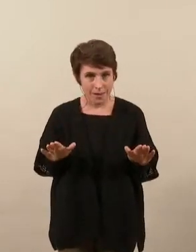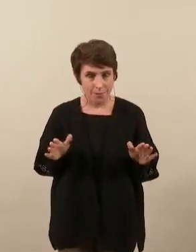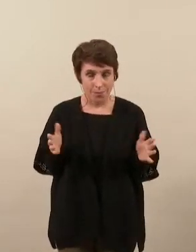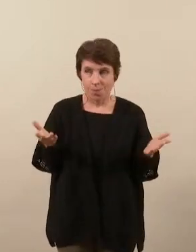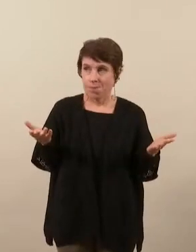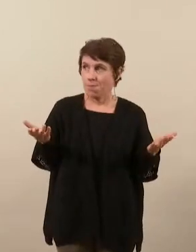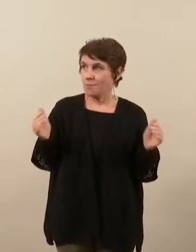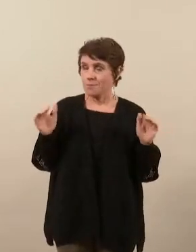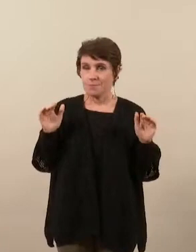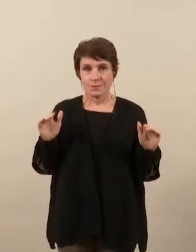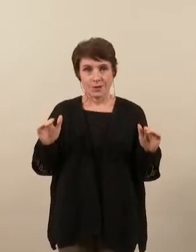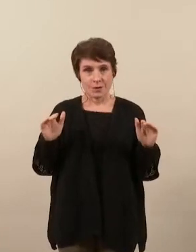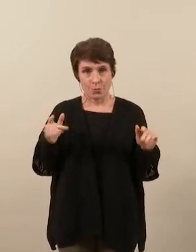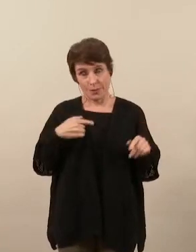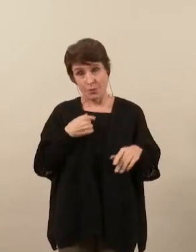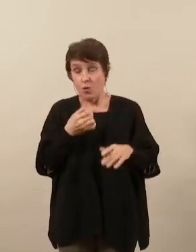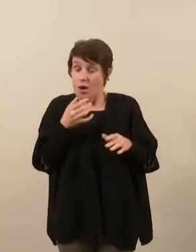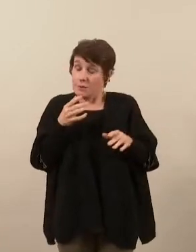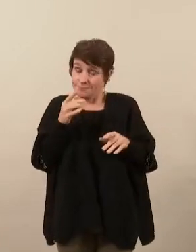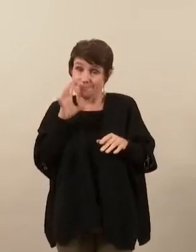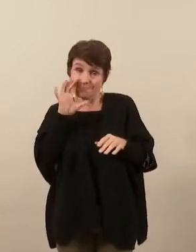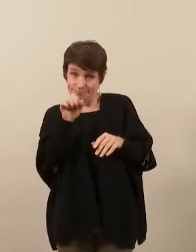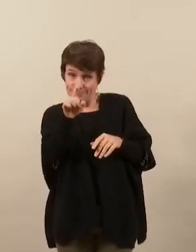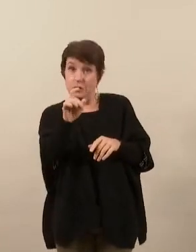peux m'empêcher de vous reciter.